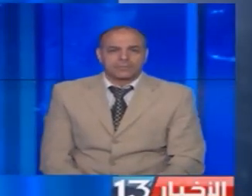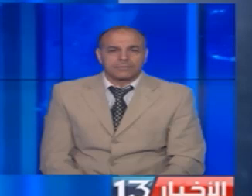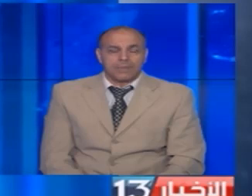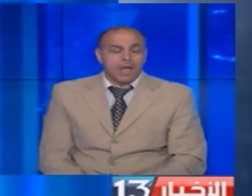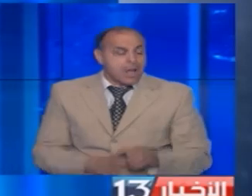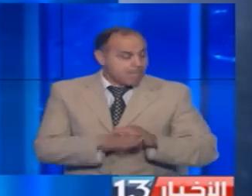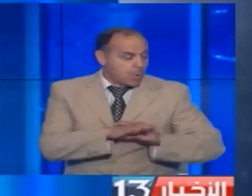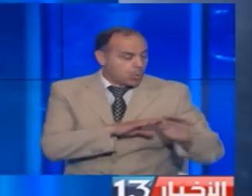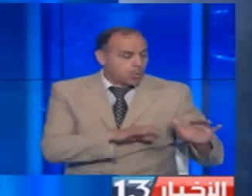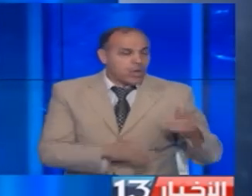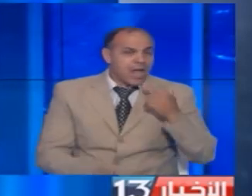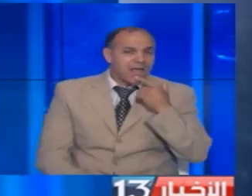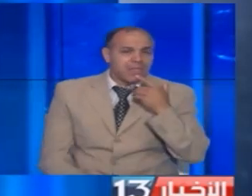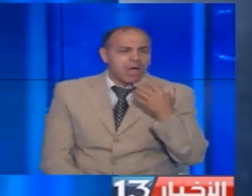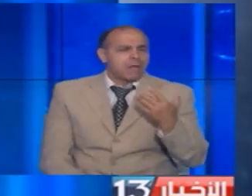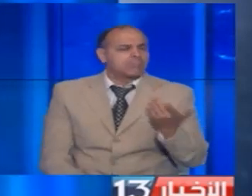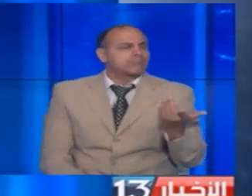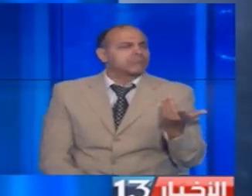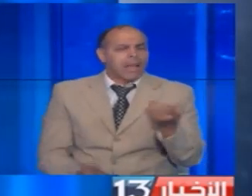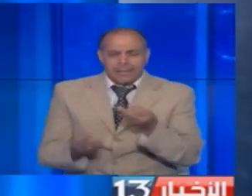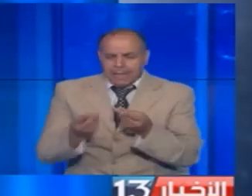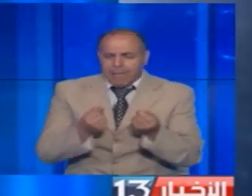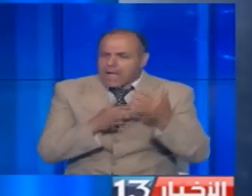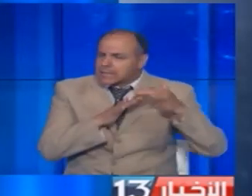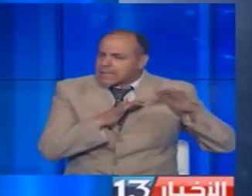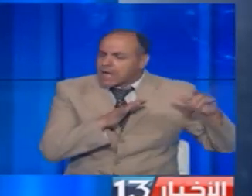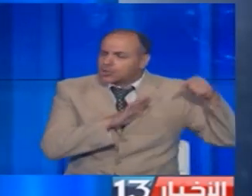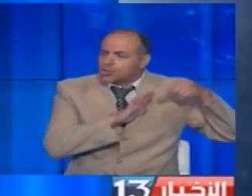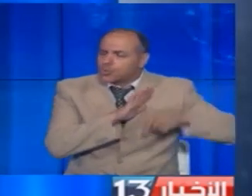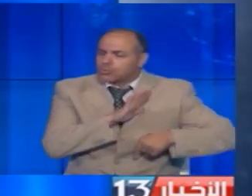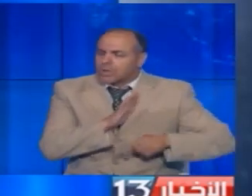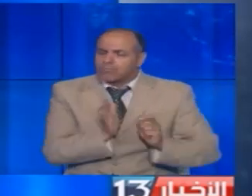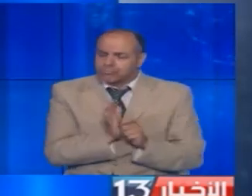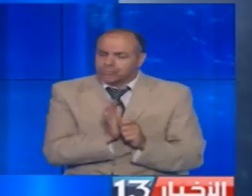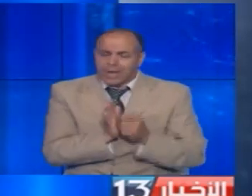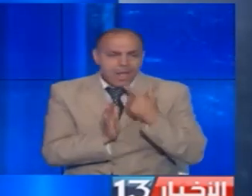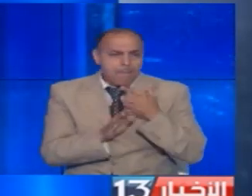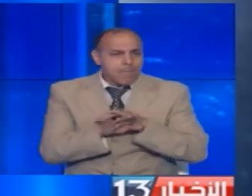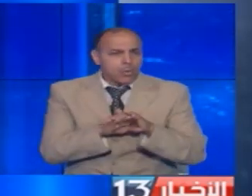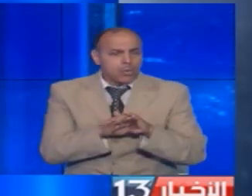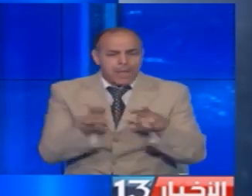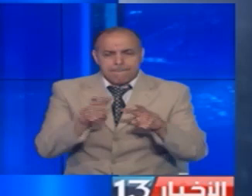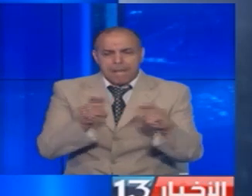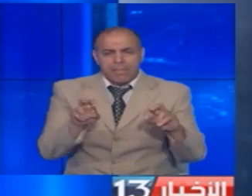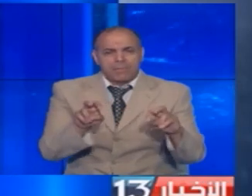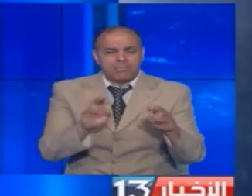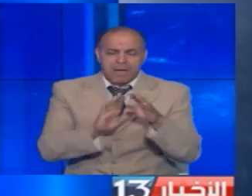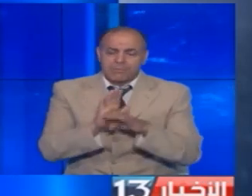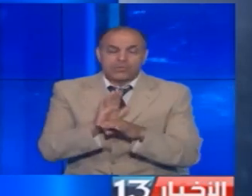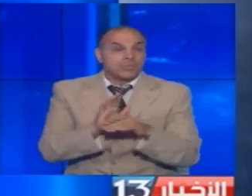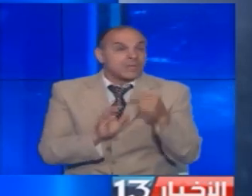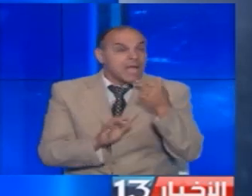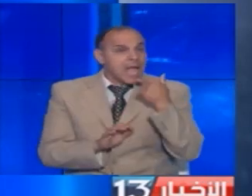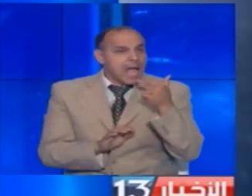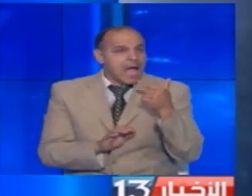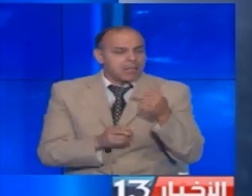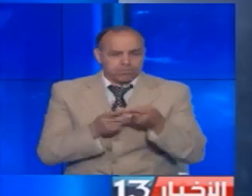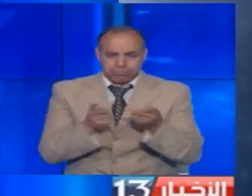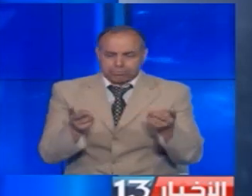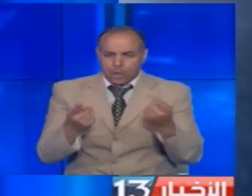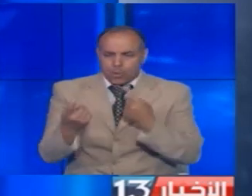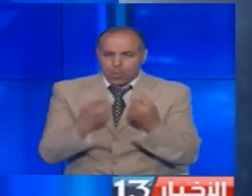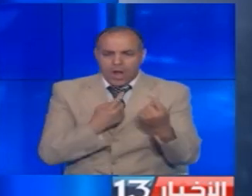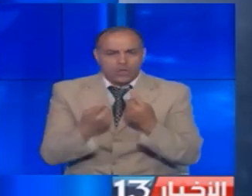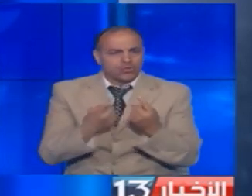في موضوع آخر، تثمين ثروات الصحراء بالجنوب التونسي كانت محور دراسات استراتيجية طرحت